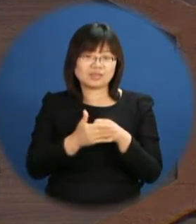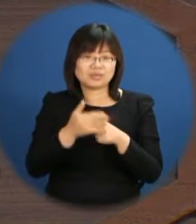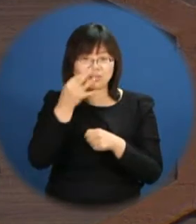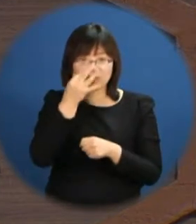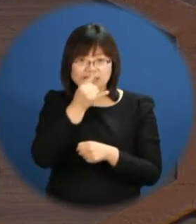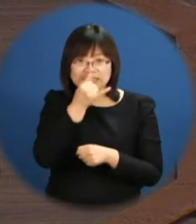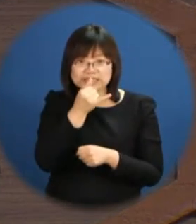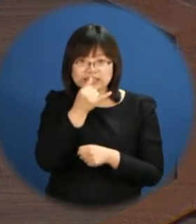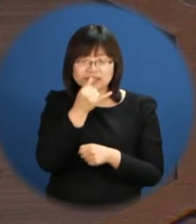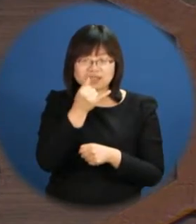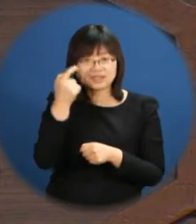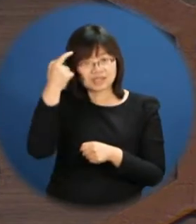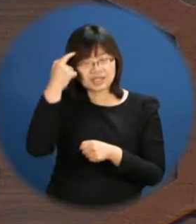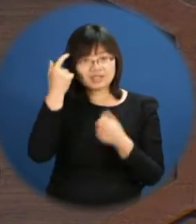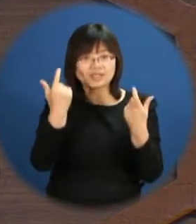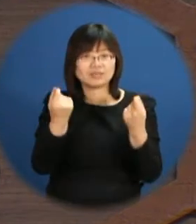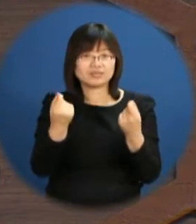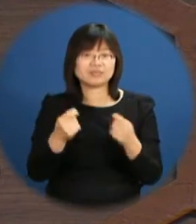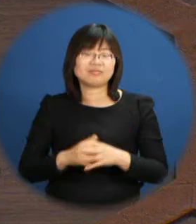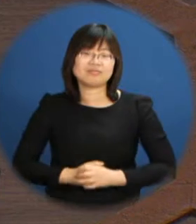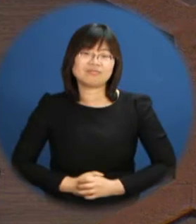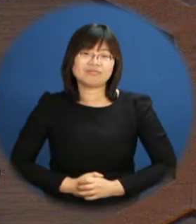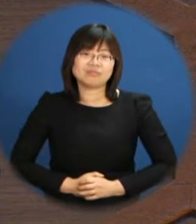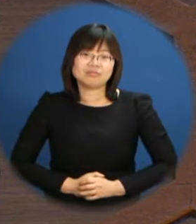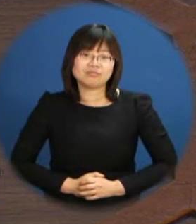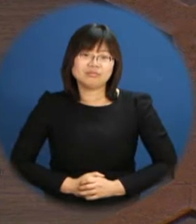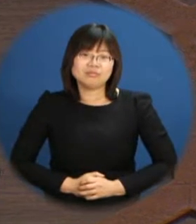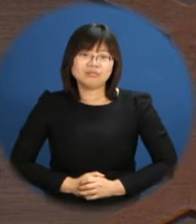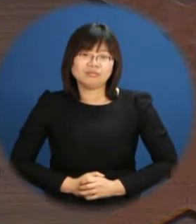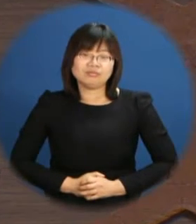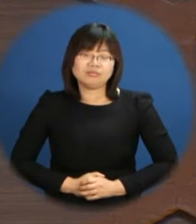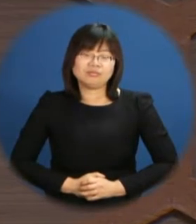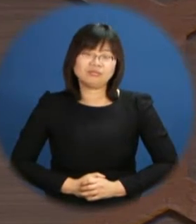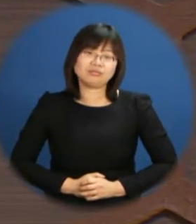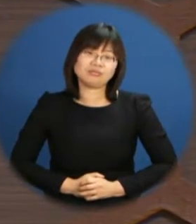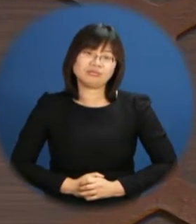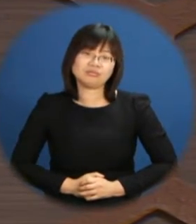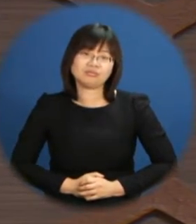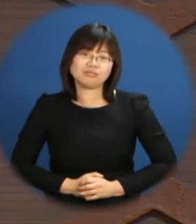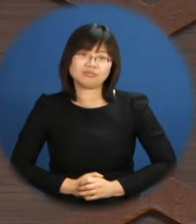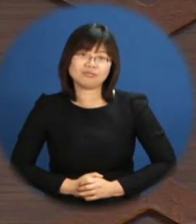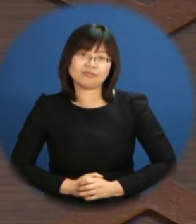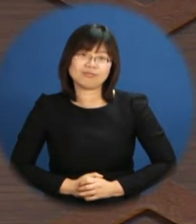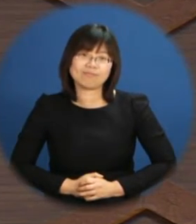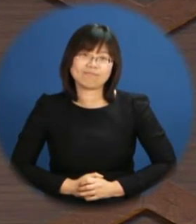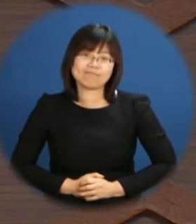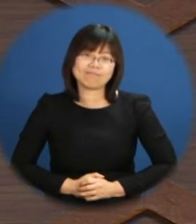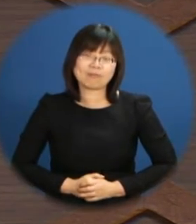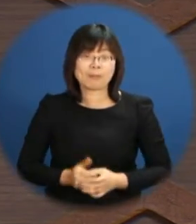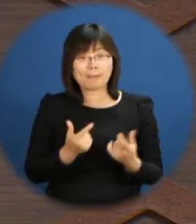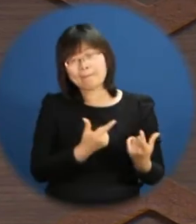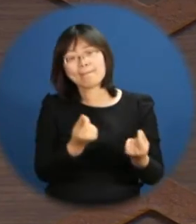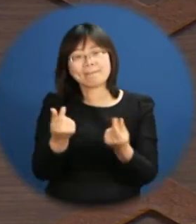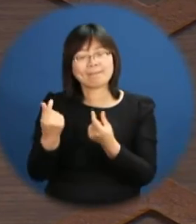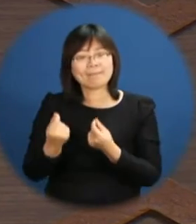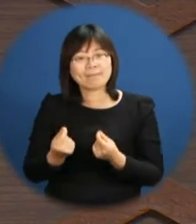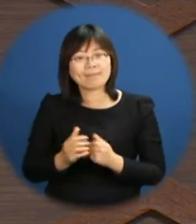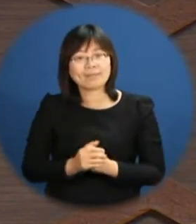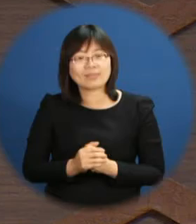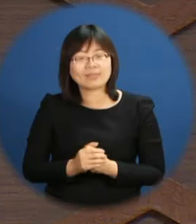보여줄 수 있는 그런 개념이 얻습니다 그래서 이제 다들